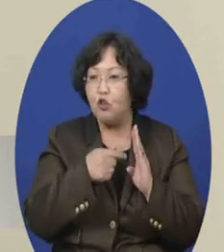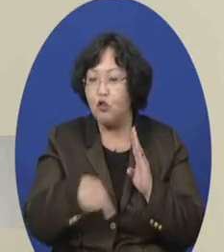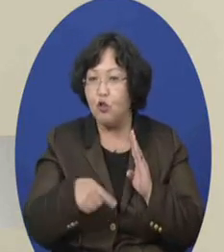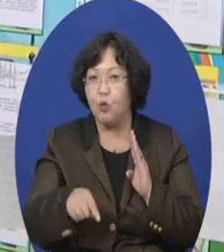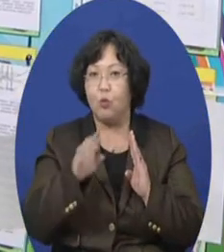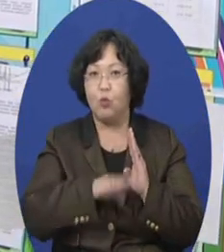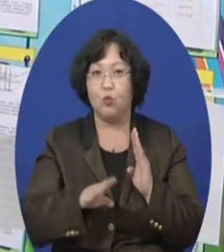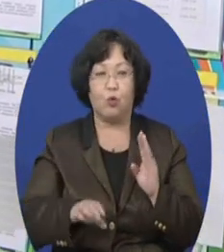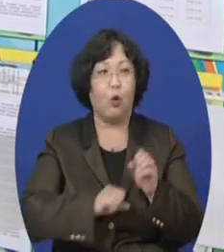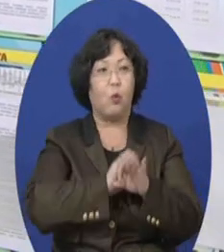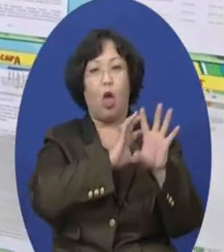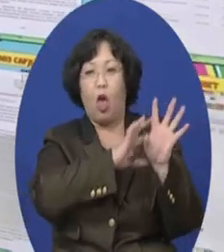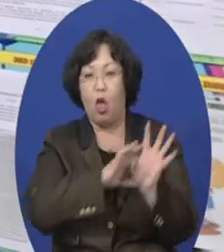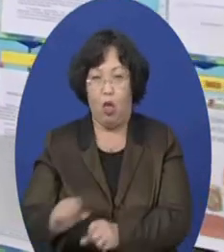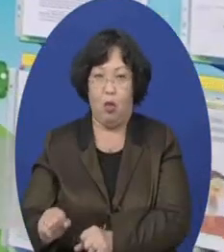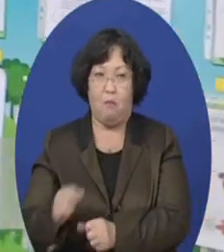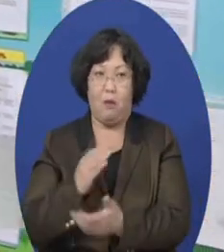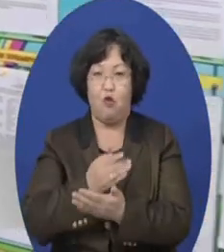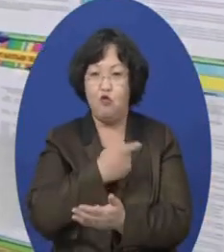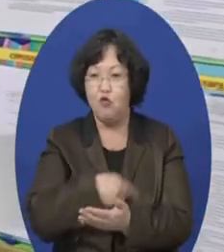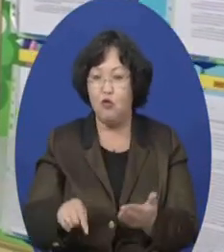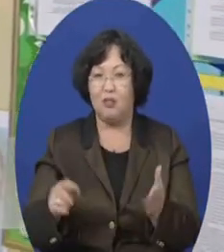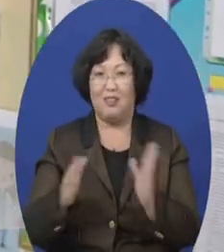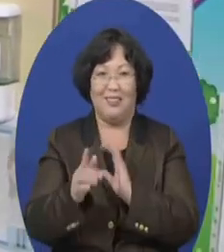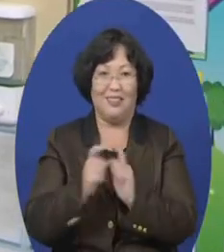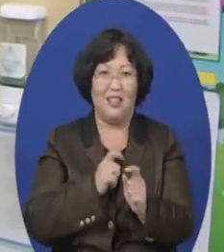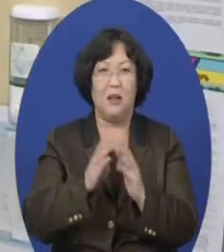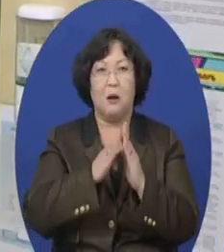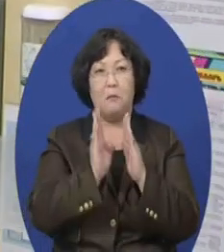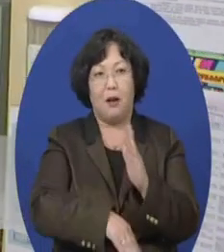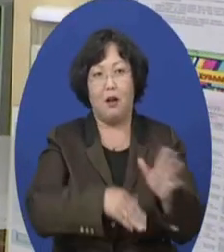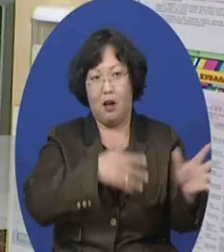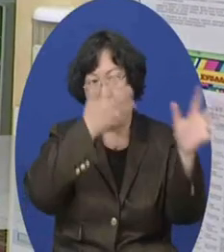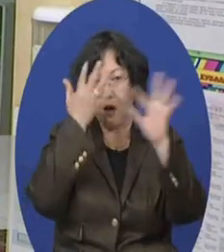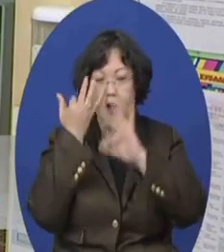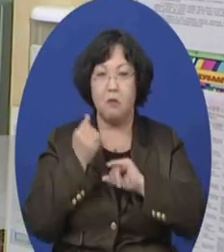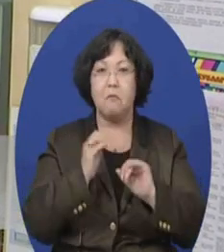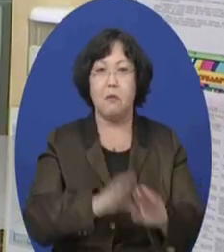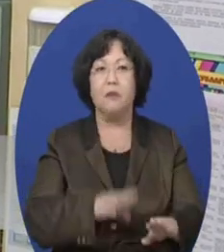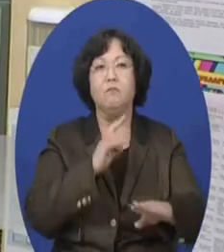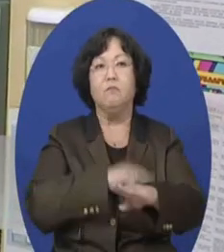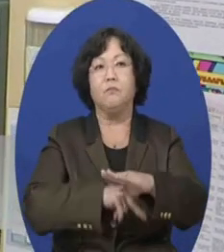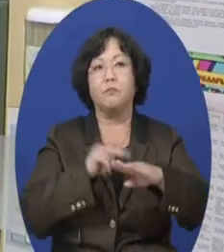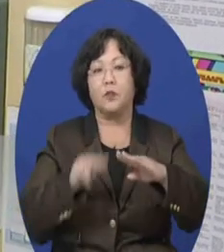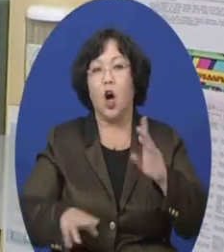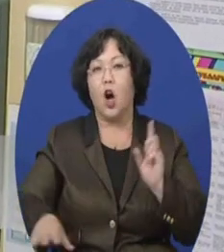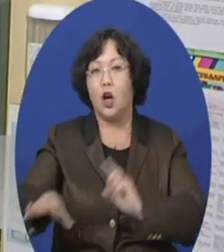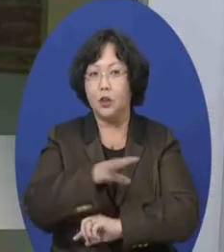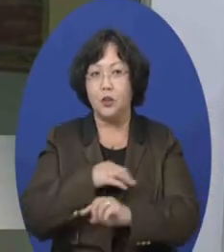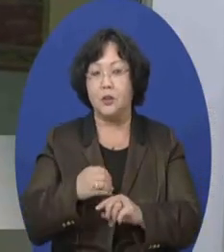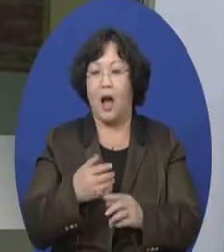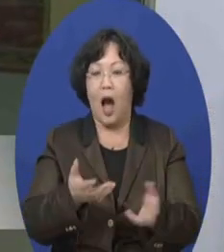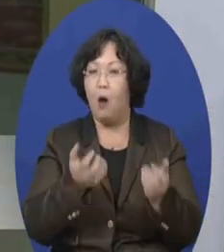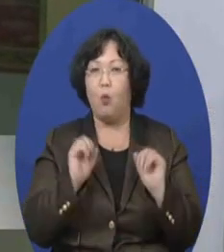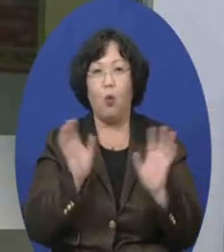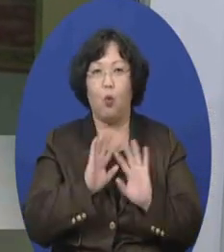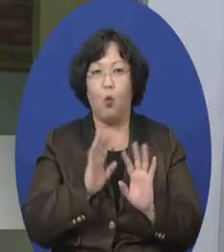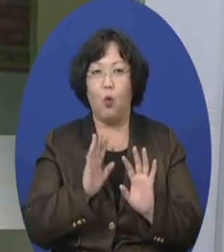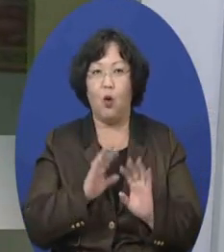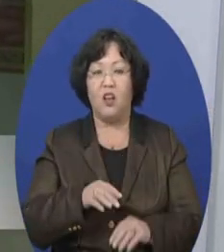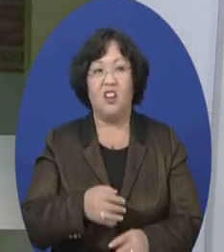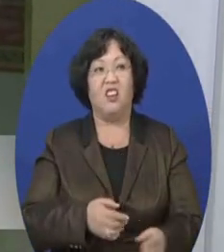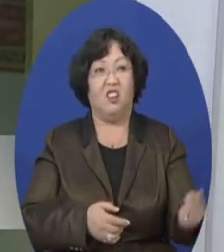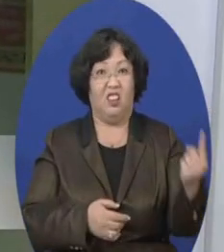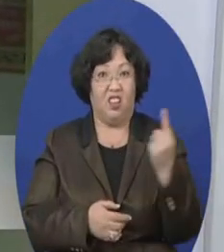халдвар авсан байгаа. Ойр автал авсан хүүхдгийг бол гэрт нь 10 хоног тусгаарлаж байгаа. Мөн цэцэрлэгийн орчинд авахгүй байгаа. Эрэгт нь бол